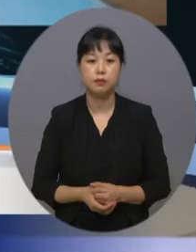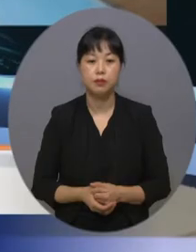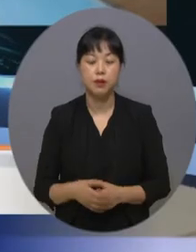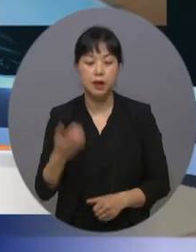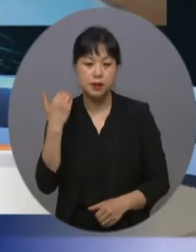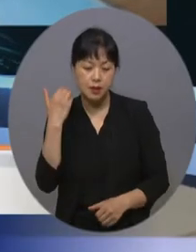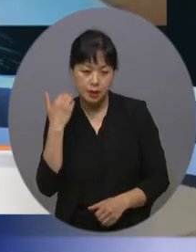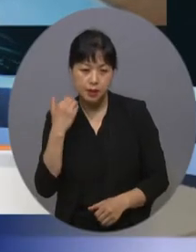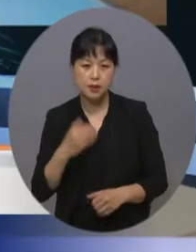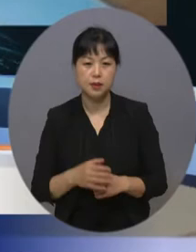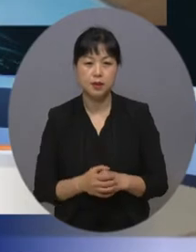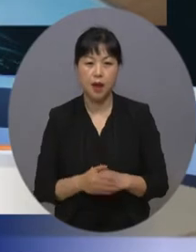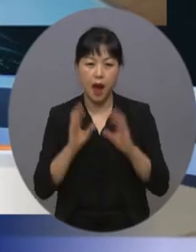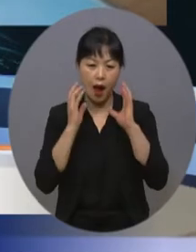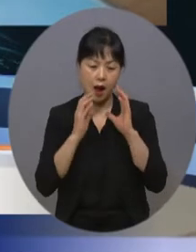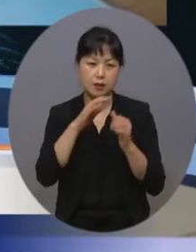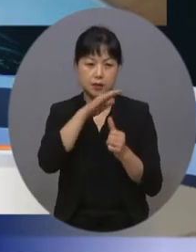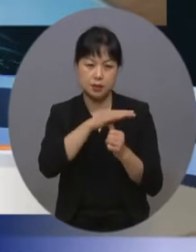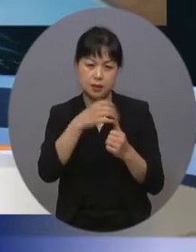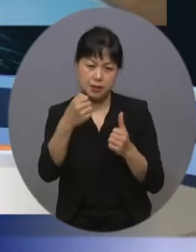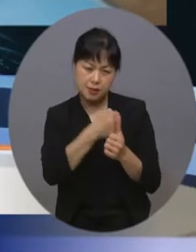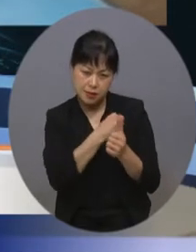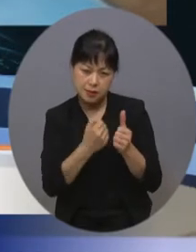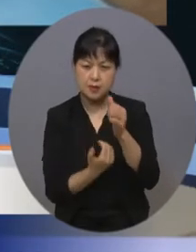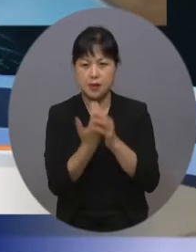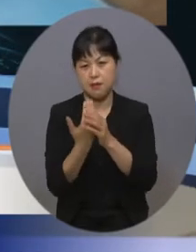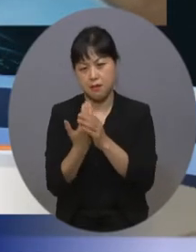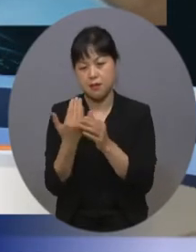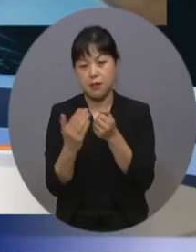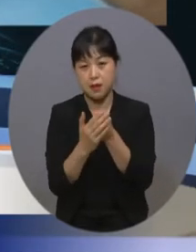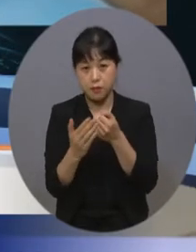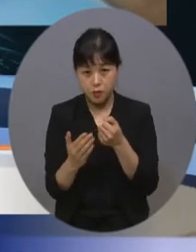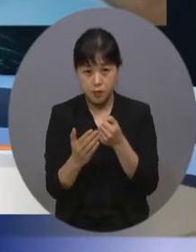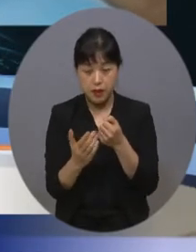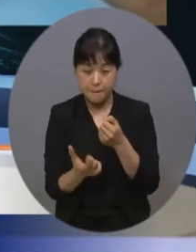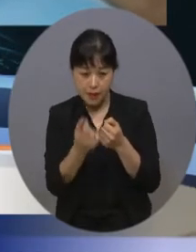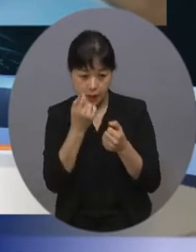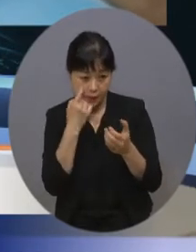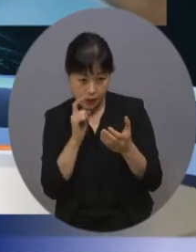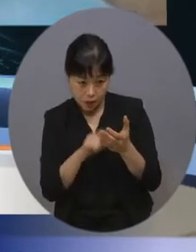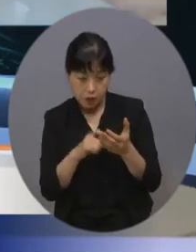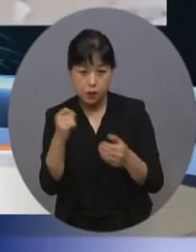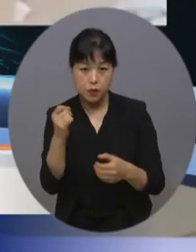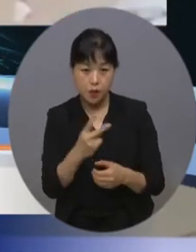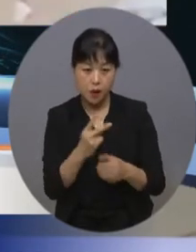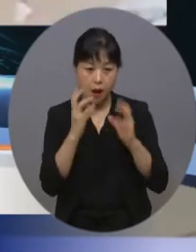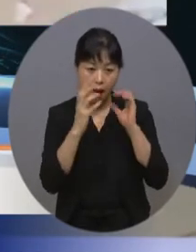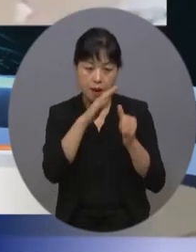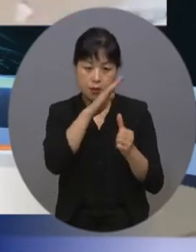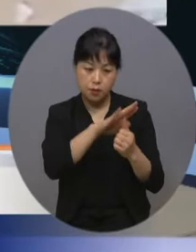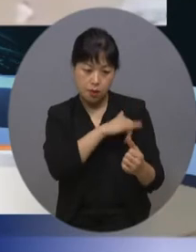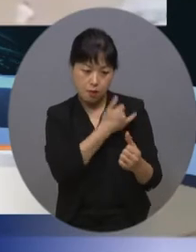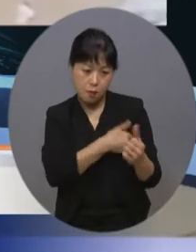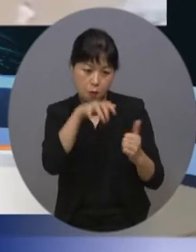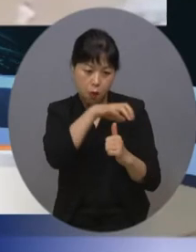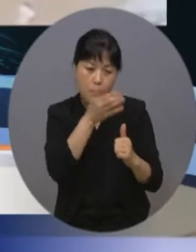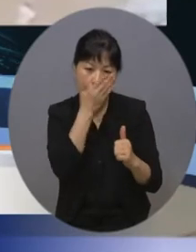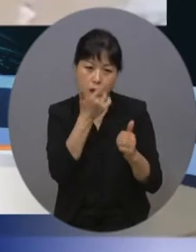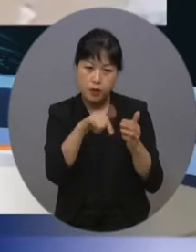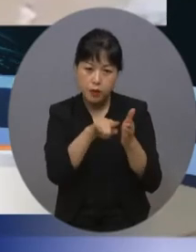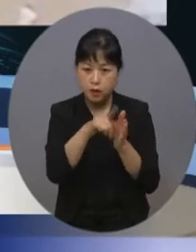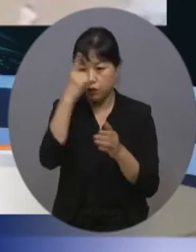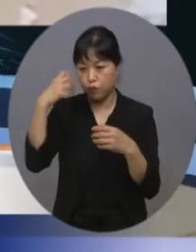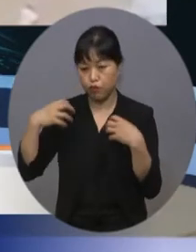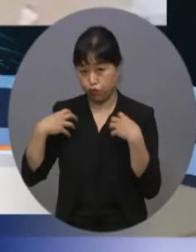최근 잇따르고 있는 아동학대 사건들로 인해 조기에 아동학대를 찾아내고 아동의 인권을 보호하기 위해